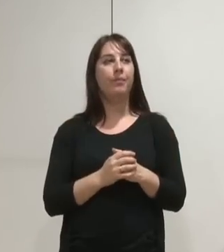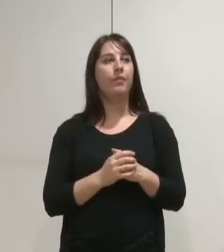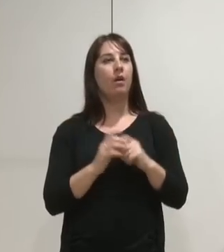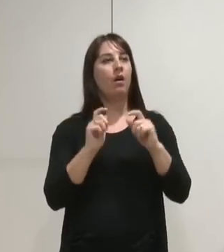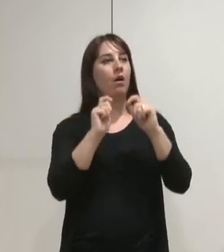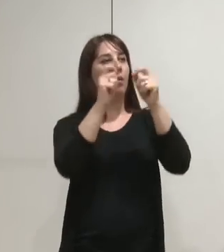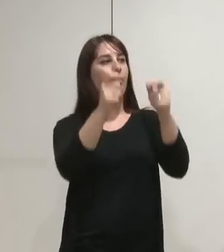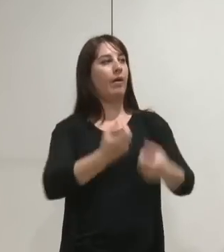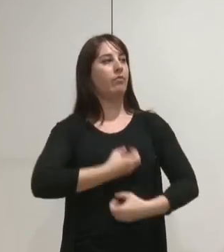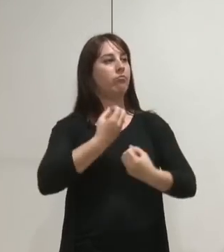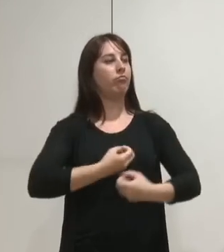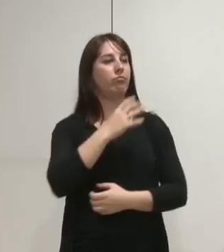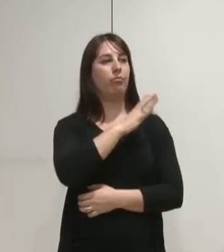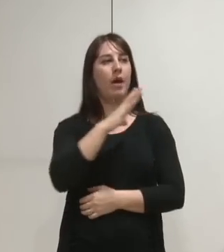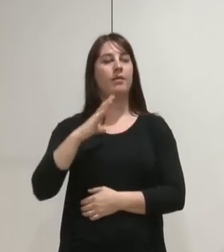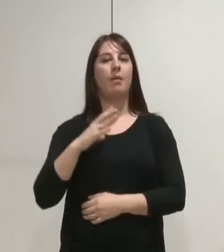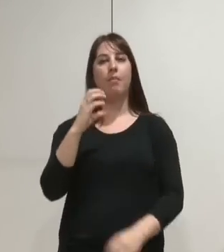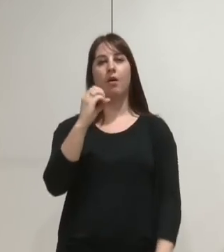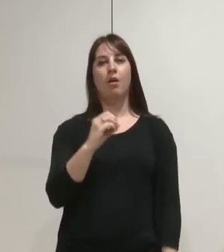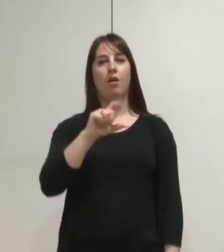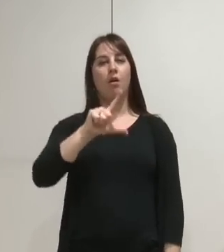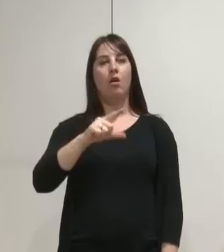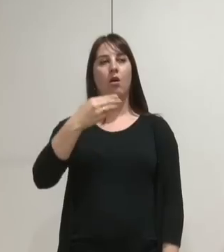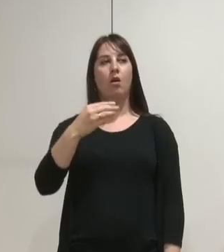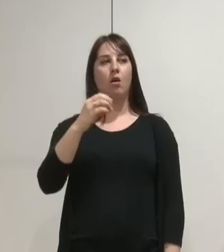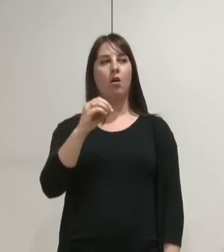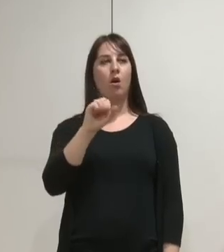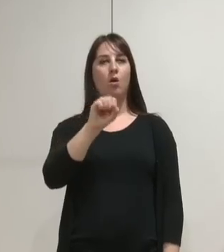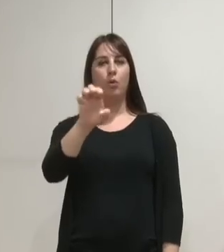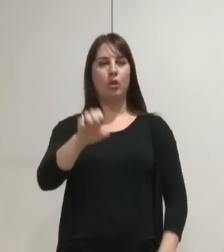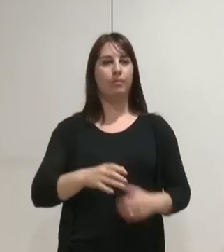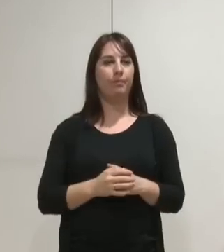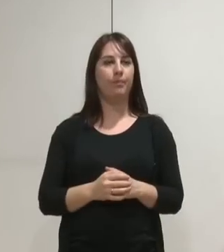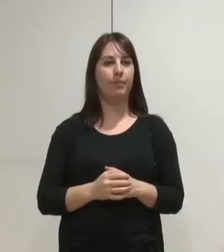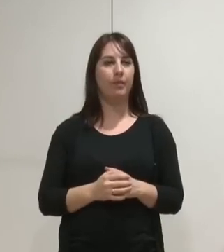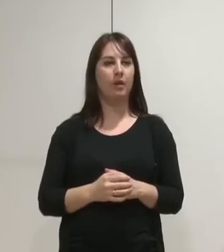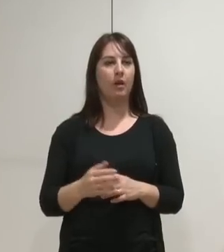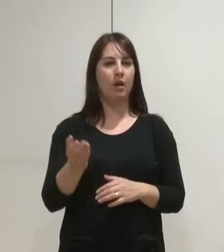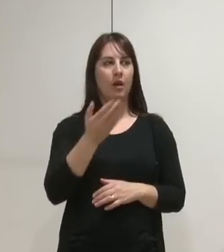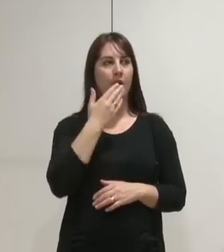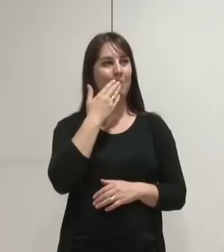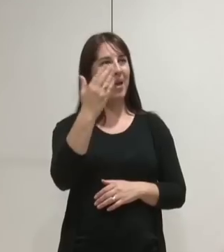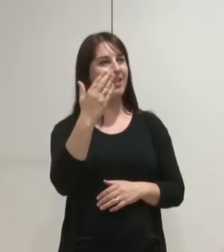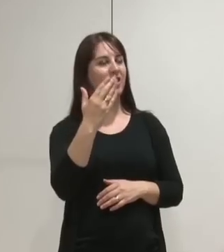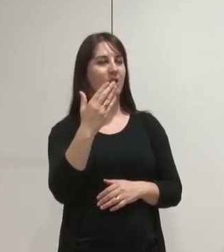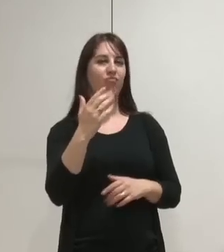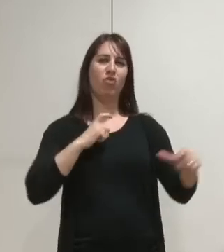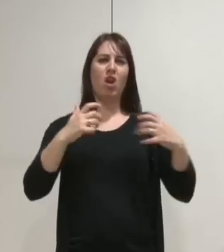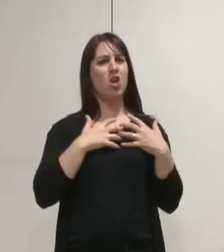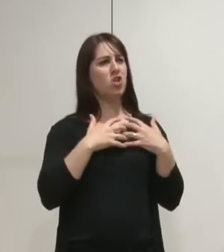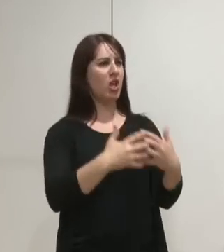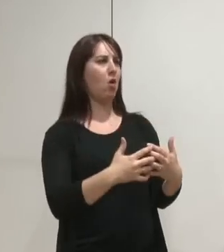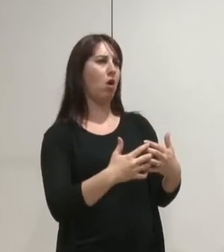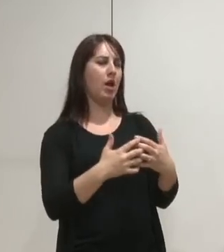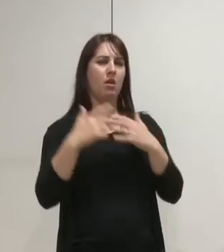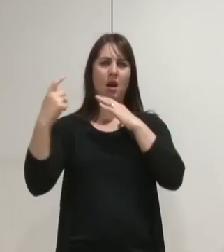est à madamemos merci chers collègues nous avons plusieurs fois rappelé